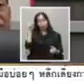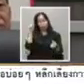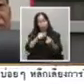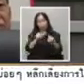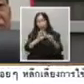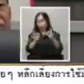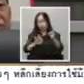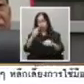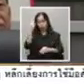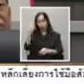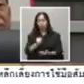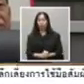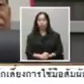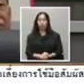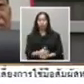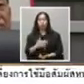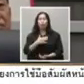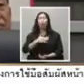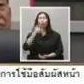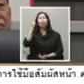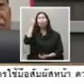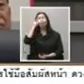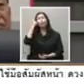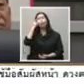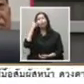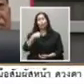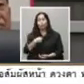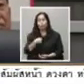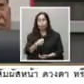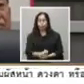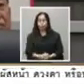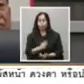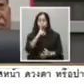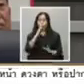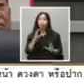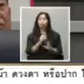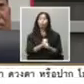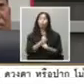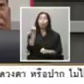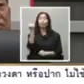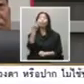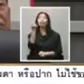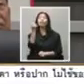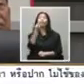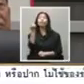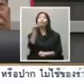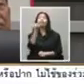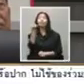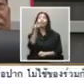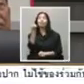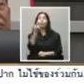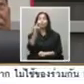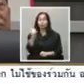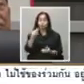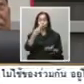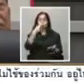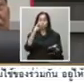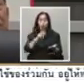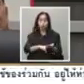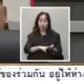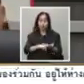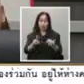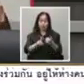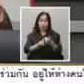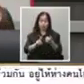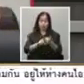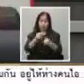าท่านวินิจฉัยยังไงนะครับ ครับเชิญ สรุปแล้วตีหนึ่งนะฮะก็มีจดหมายจากท่านร